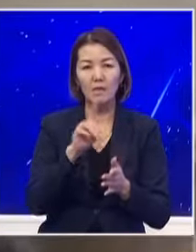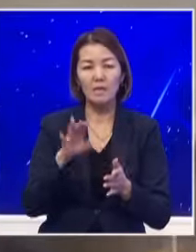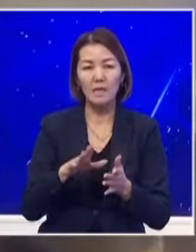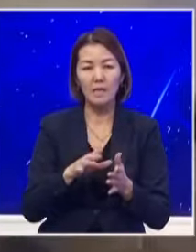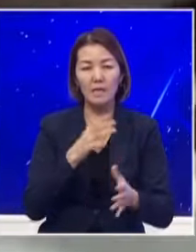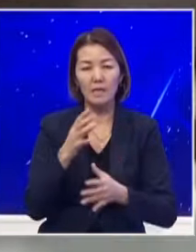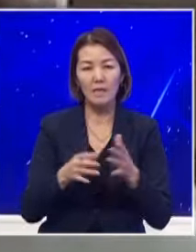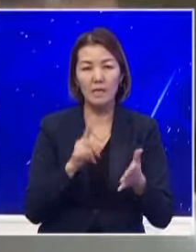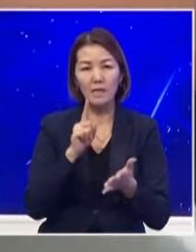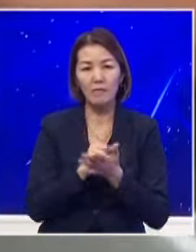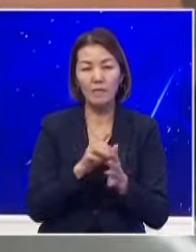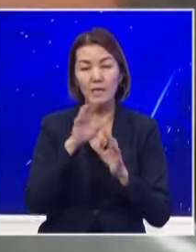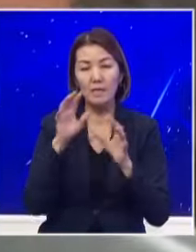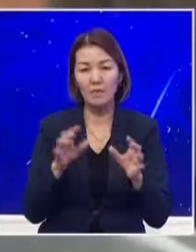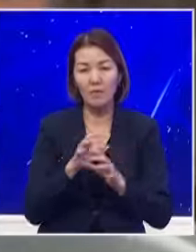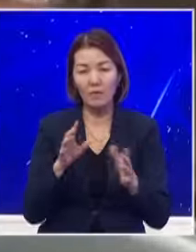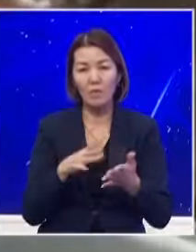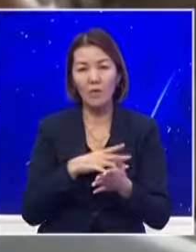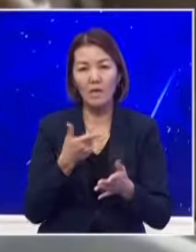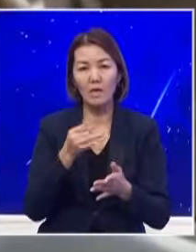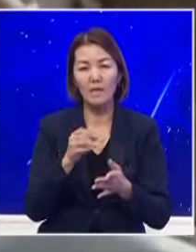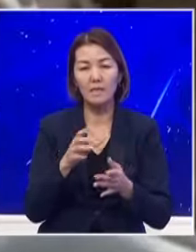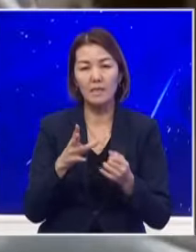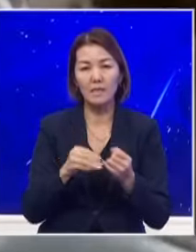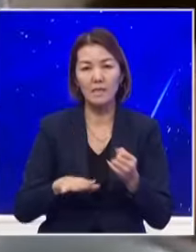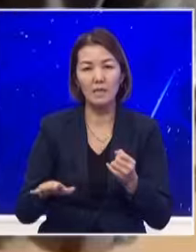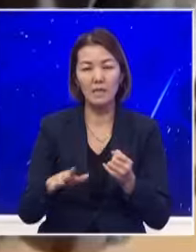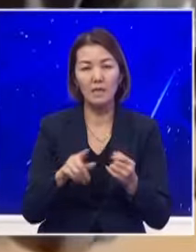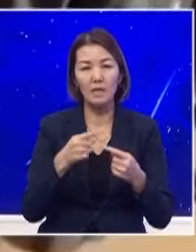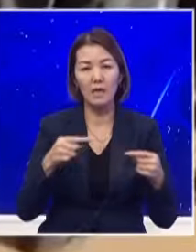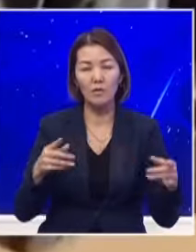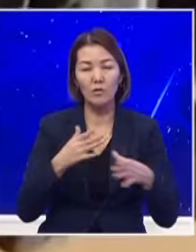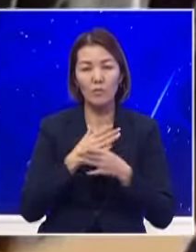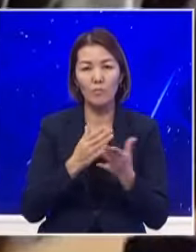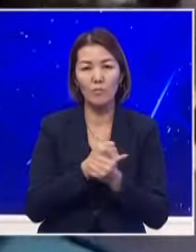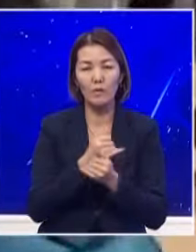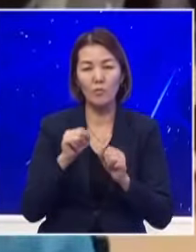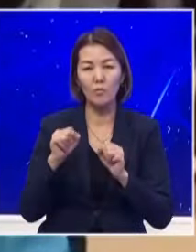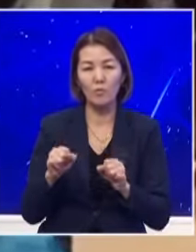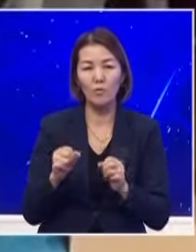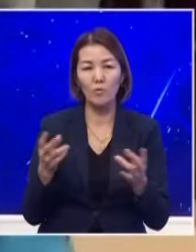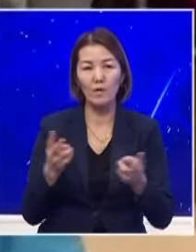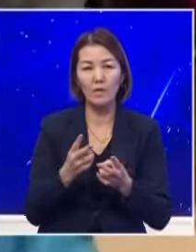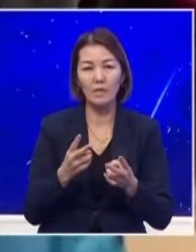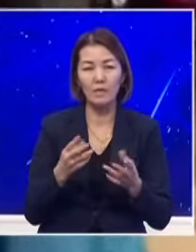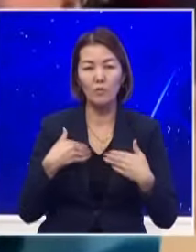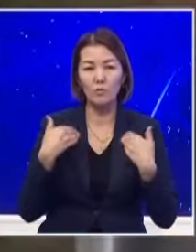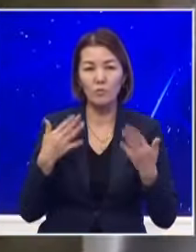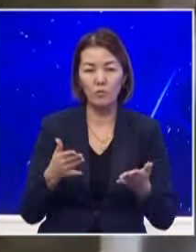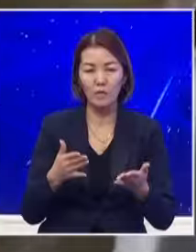бойынша міндеттемелерді сақтауға және Газа секторындағы гуманитарлық қызметкерлерді қорғауға шақыратын қарар ұсынды. Соғыс қимылдары басталғалы